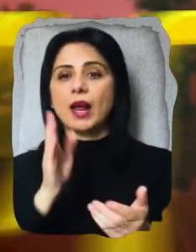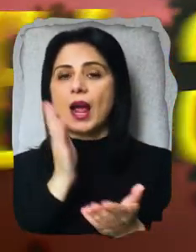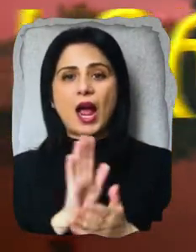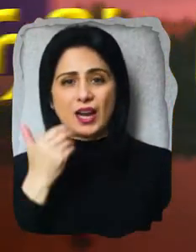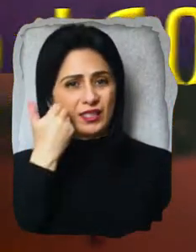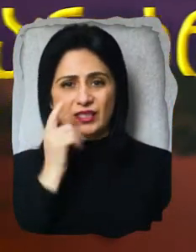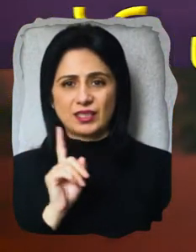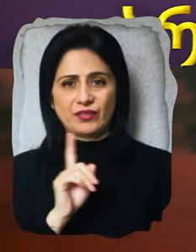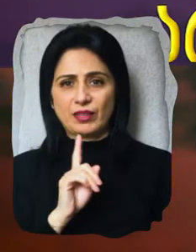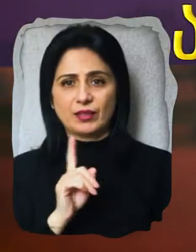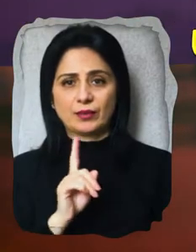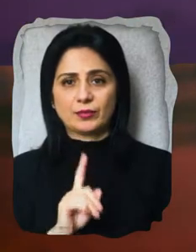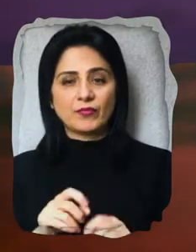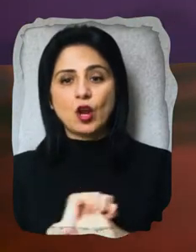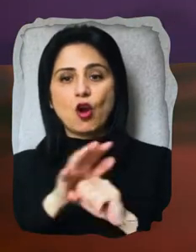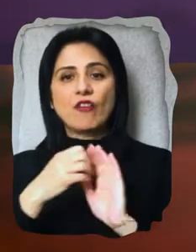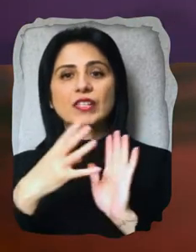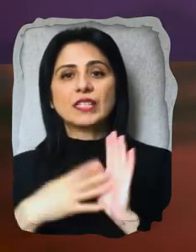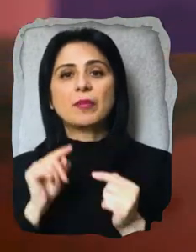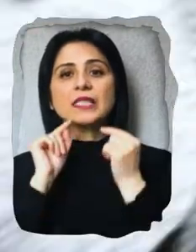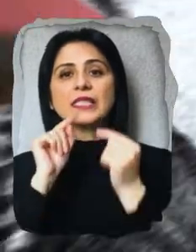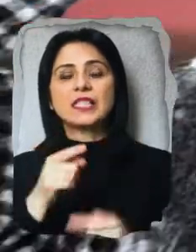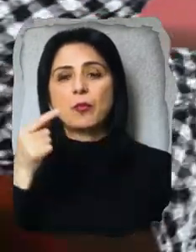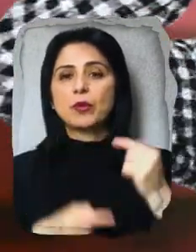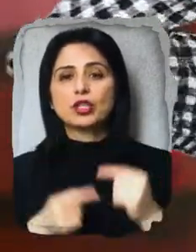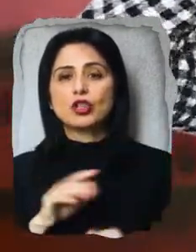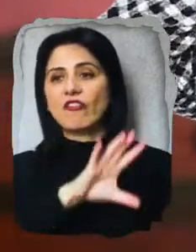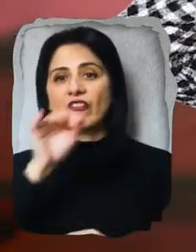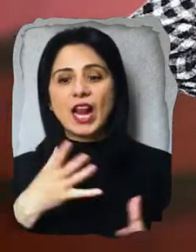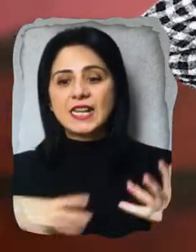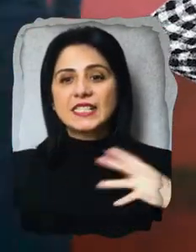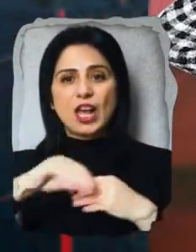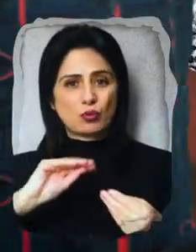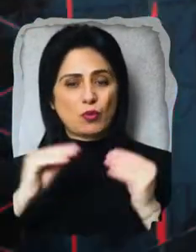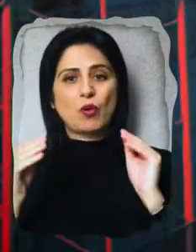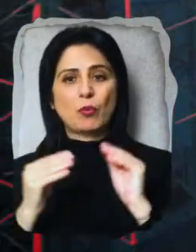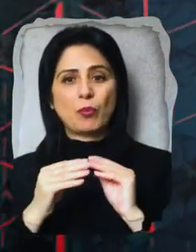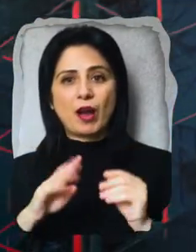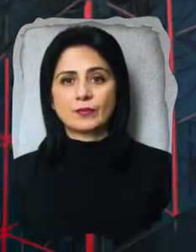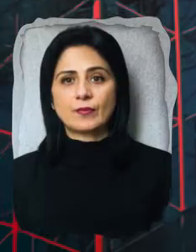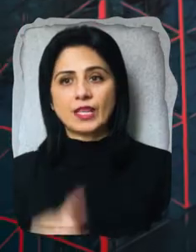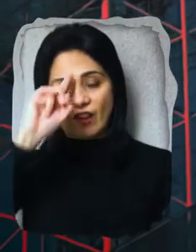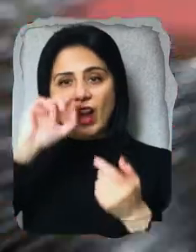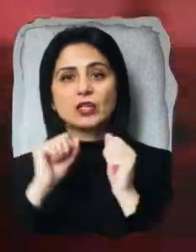ვირუსით ინფიცირება არ არის სირცხვილი. COVID-19-ის წინააღმდეგ ბრძოლა ჩვენი საერთო გამოწვევაა.